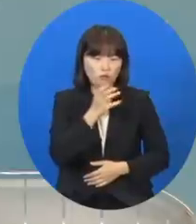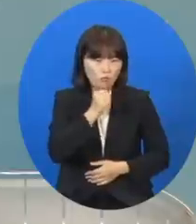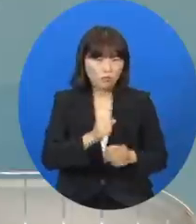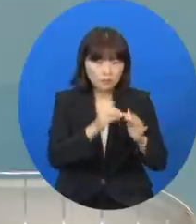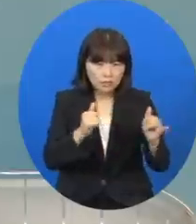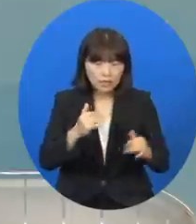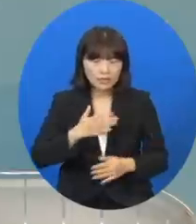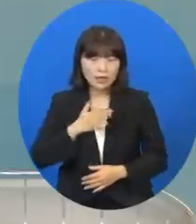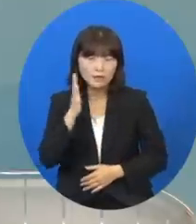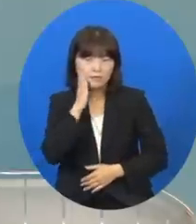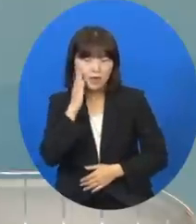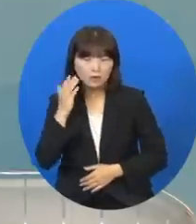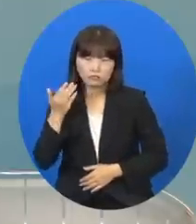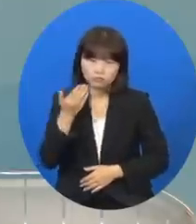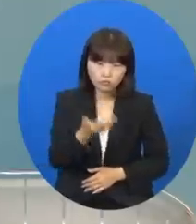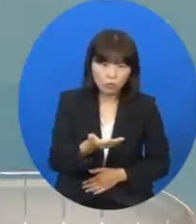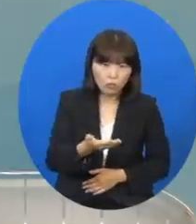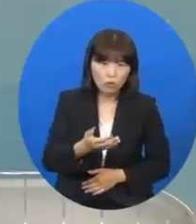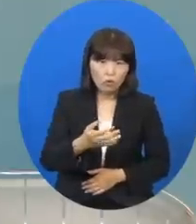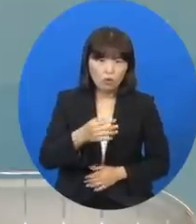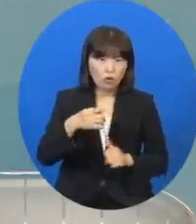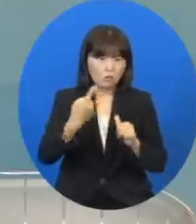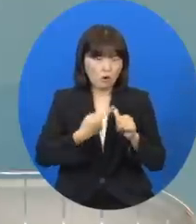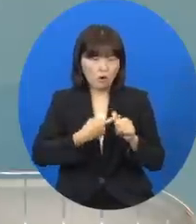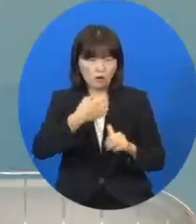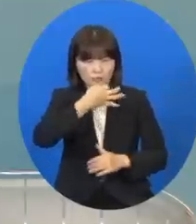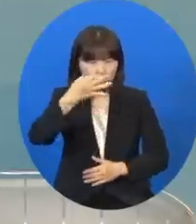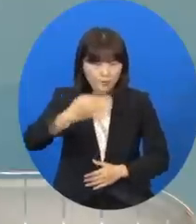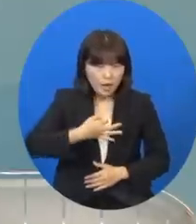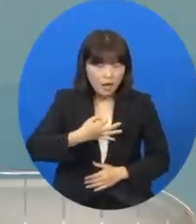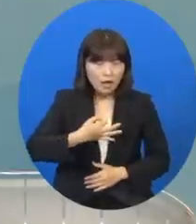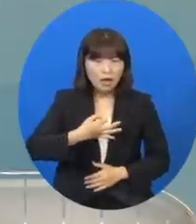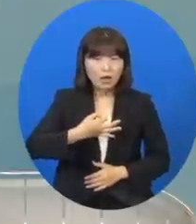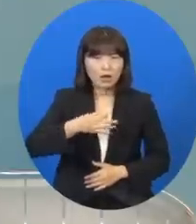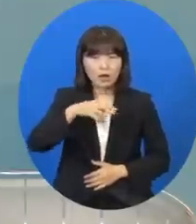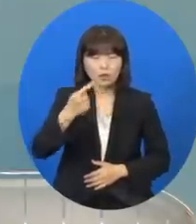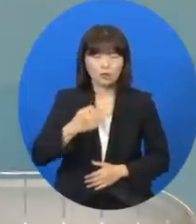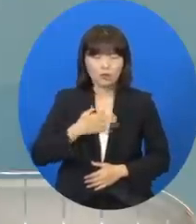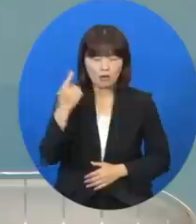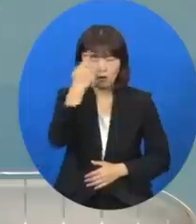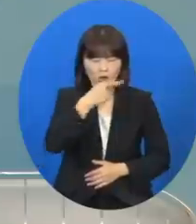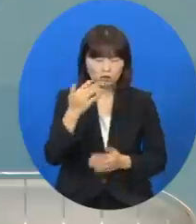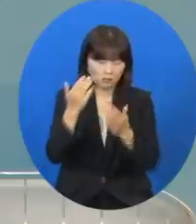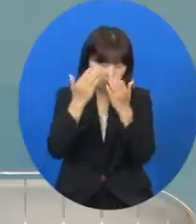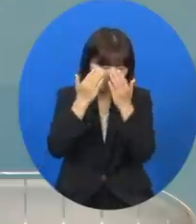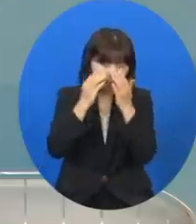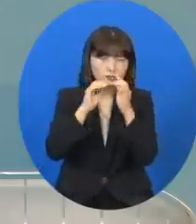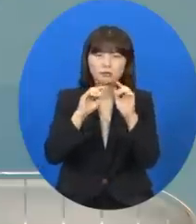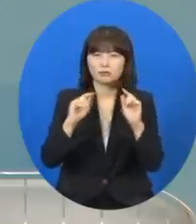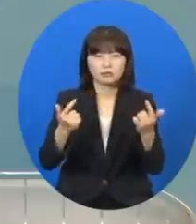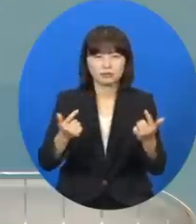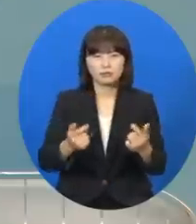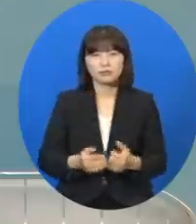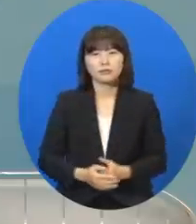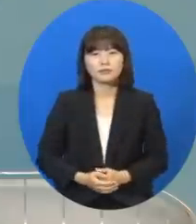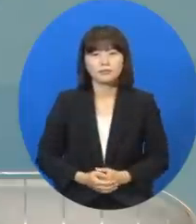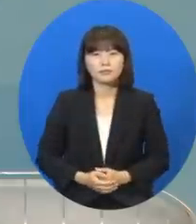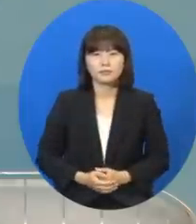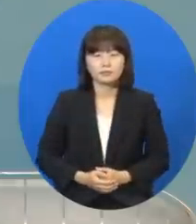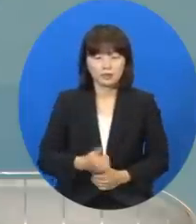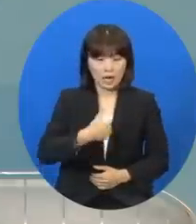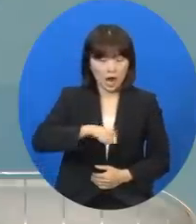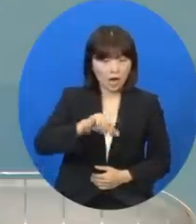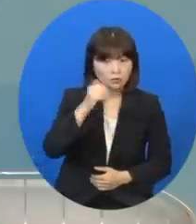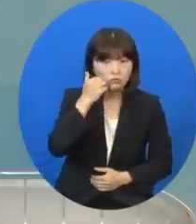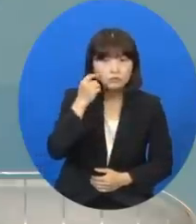나의 뺨을 맡기며 모욕과 침뱉음을 당하여도 내 얼굴을 가리지 아니하였느니라. 이 아들이